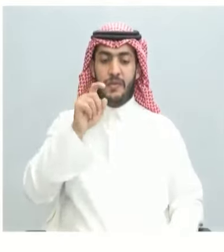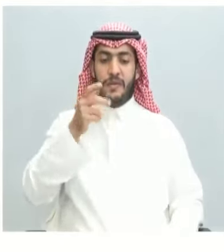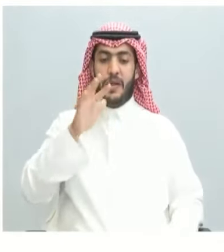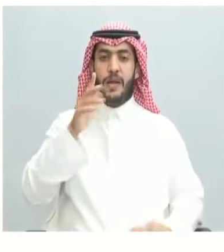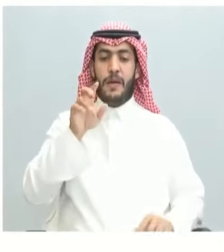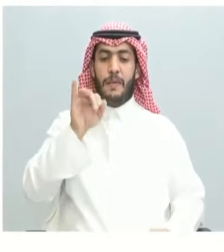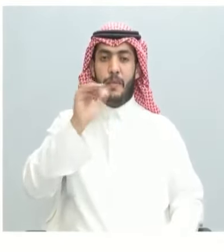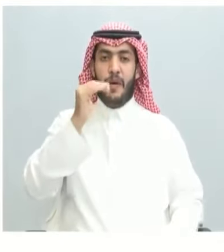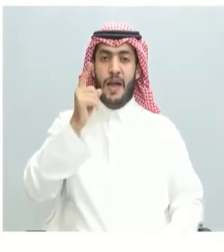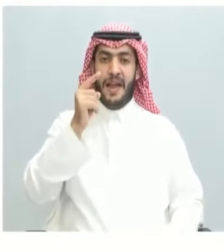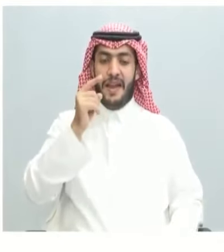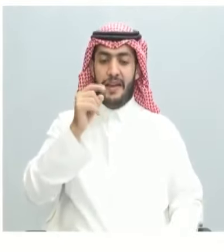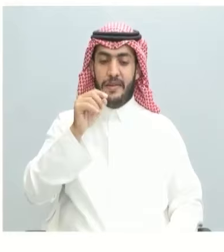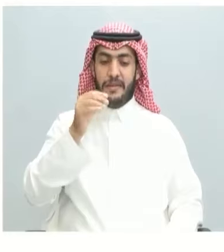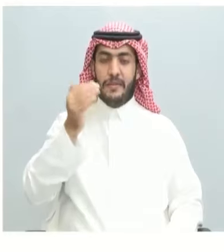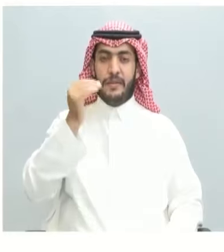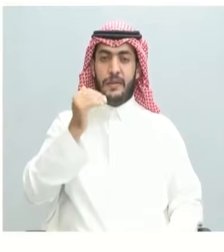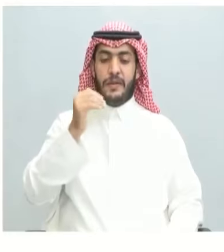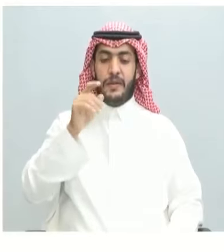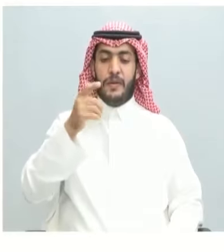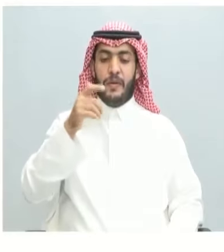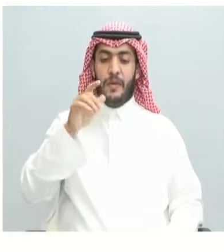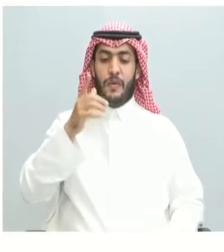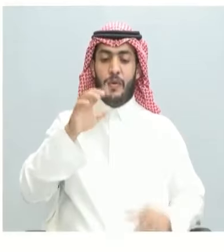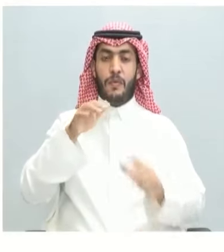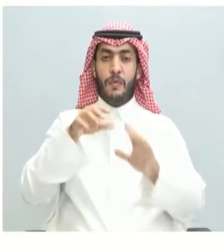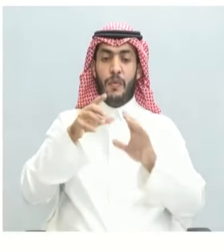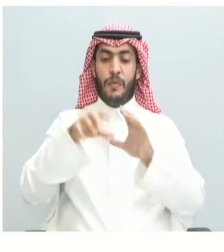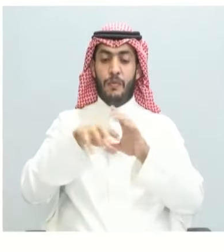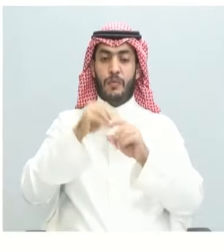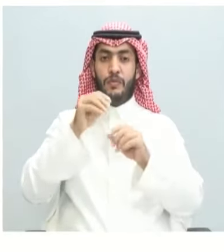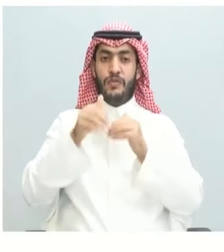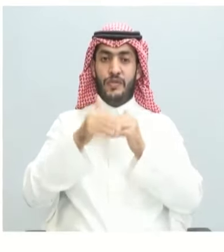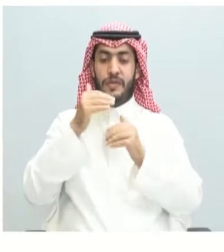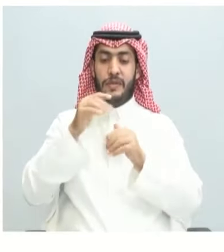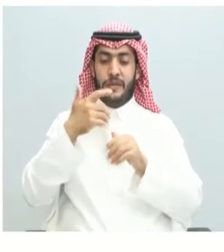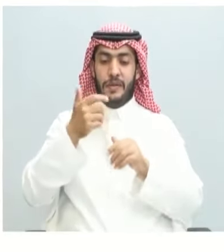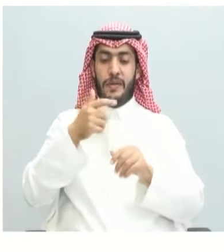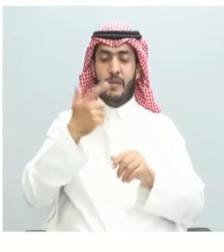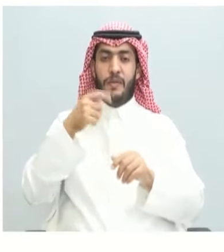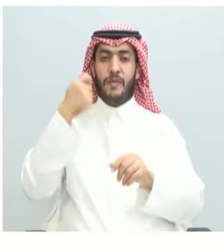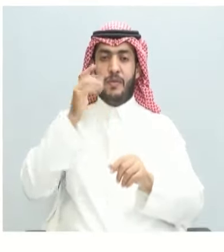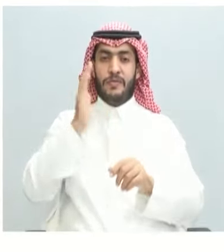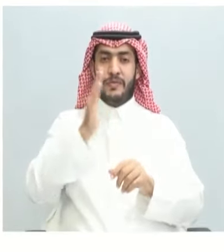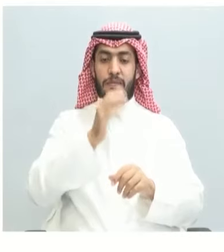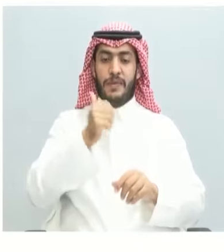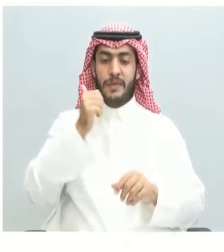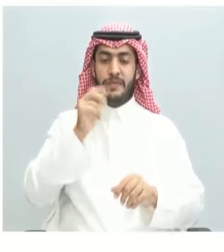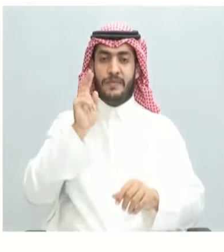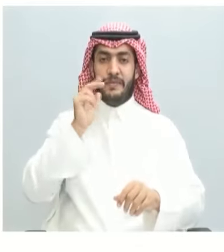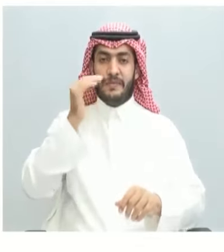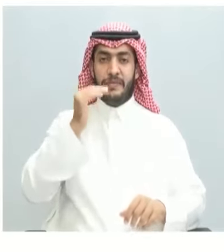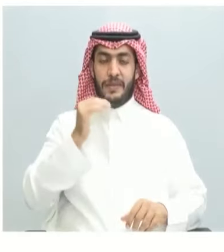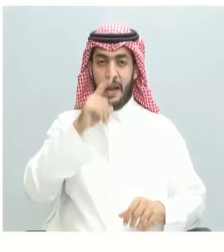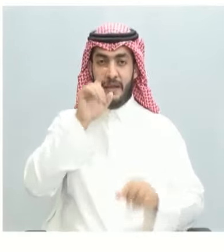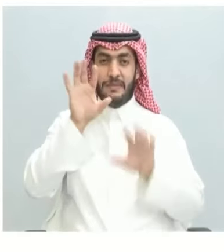محرر مقاطع الفيديو وبعدها نقوم بالضغط على مشروع جديد ومن ثم نقوم بانشاء المقطع الفيديو مثل ما نريد